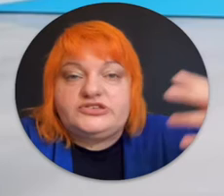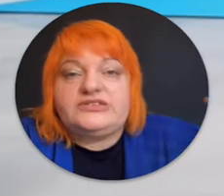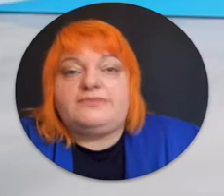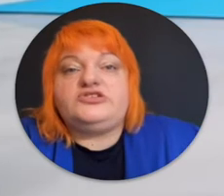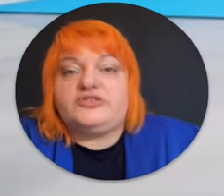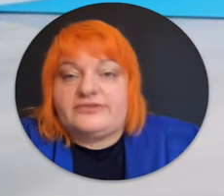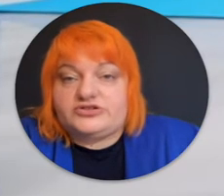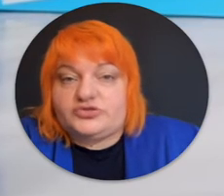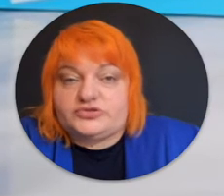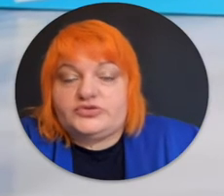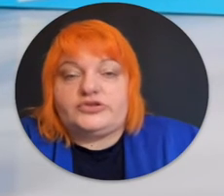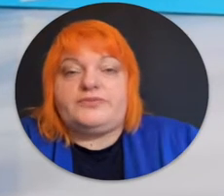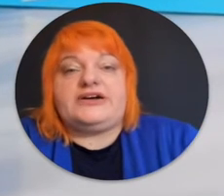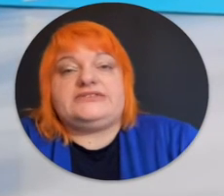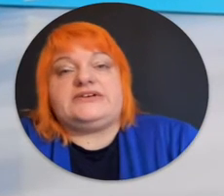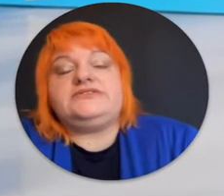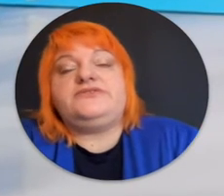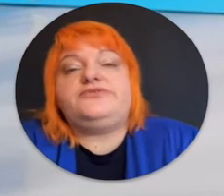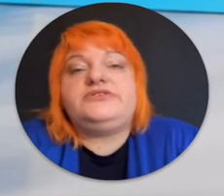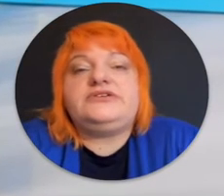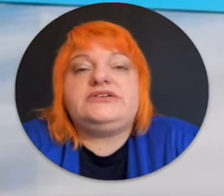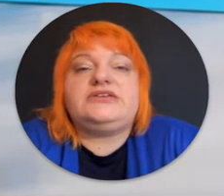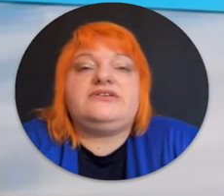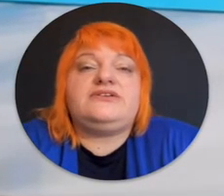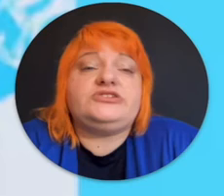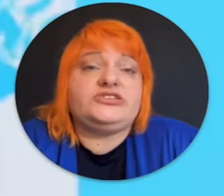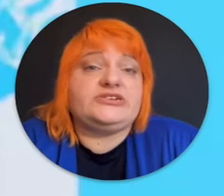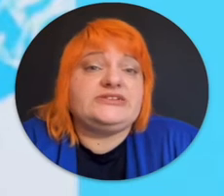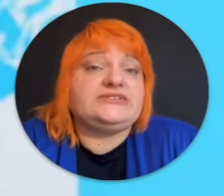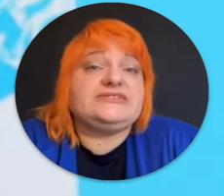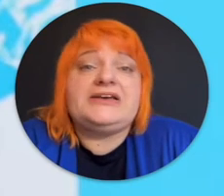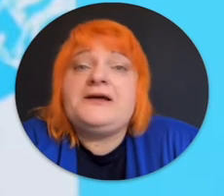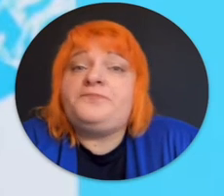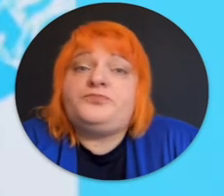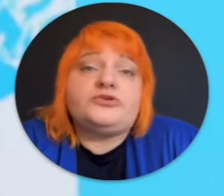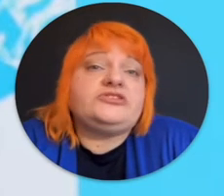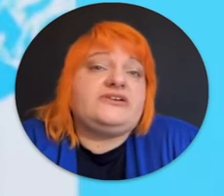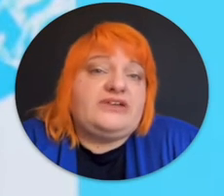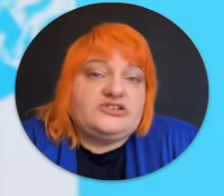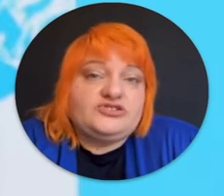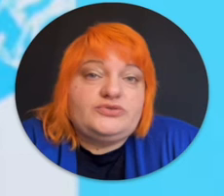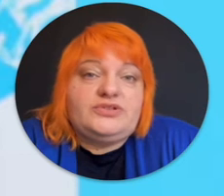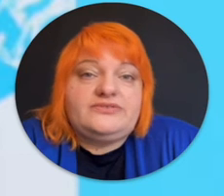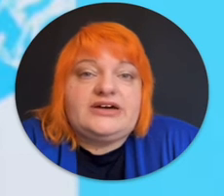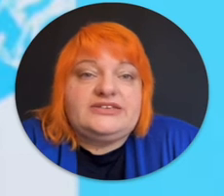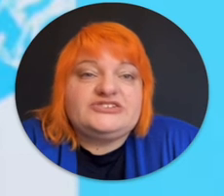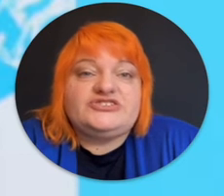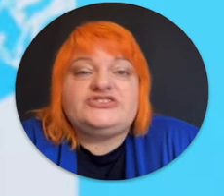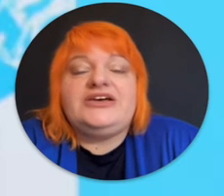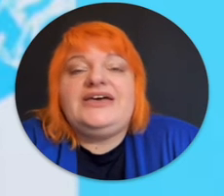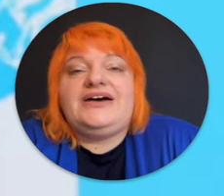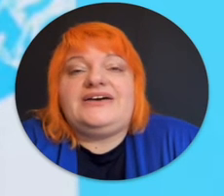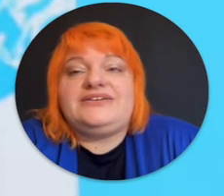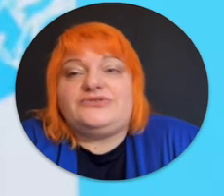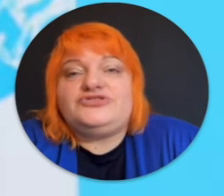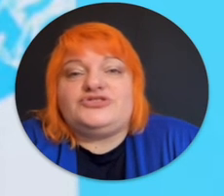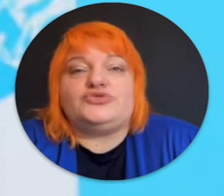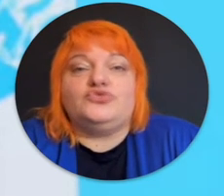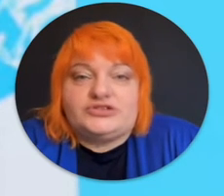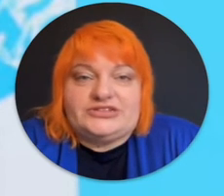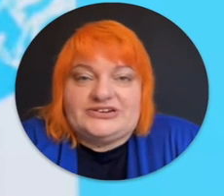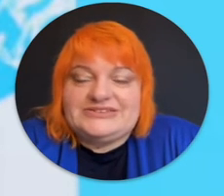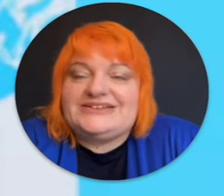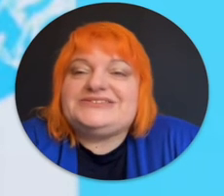что будет динамичного, что стоит показать в этой трансляции. Просто говорящие головы, конечно же, это